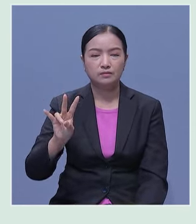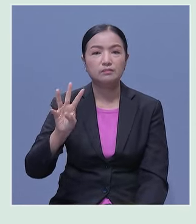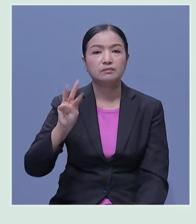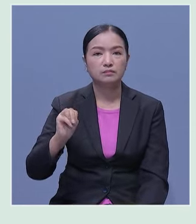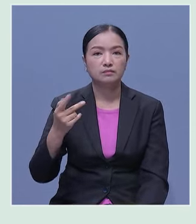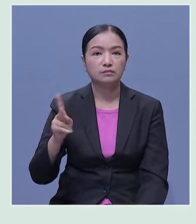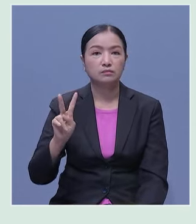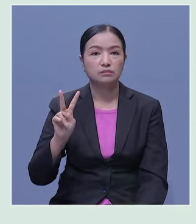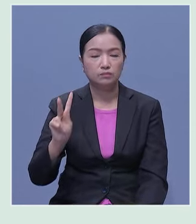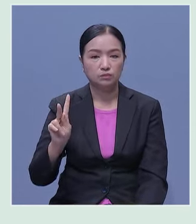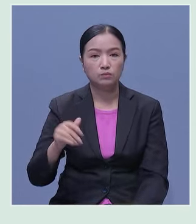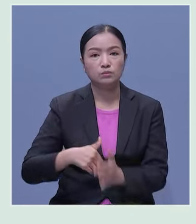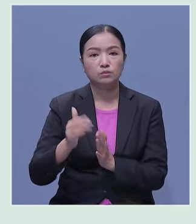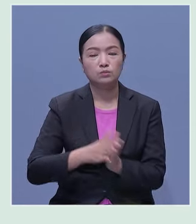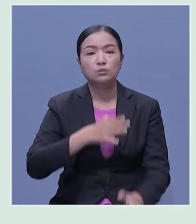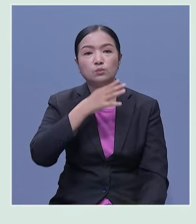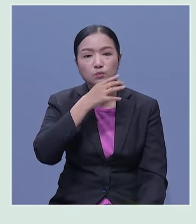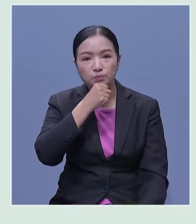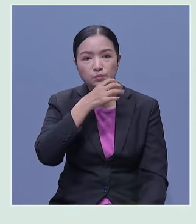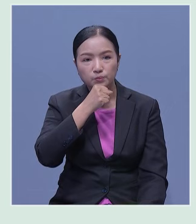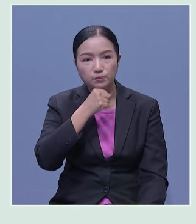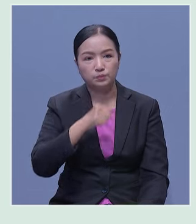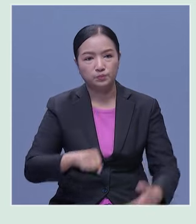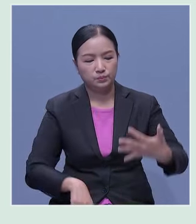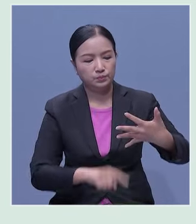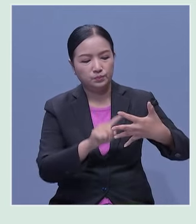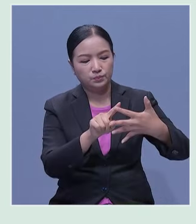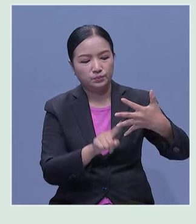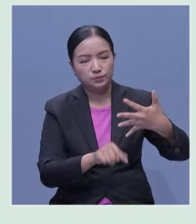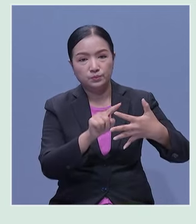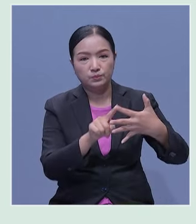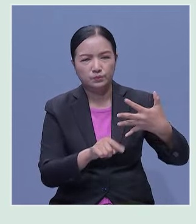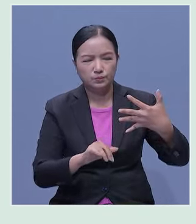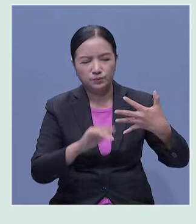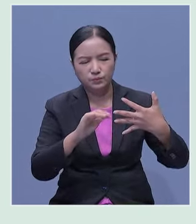ซนสีส้มส่วนพื้นที่อื่นๆเนี่ยก็ยังป